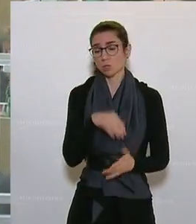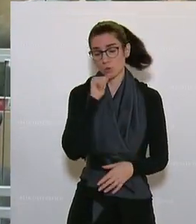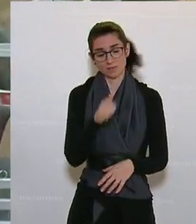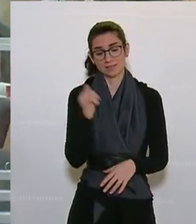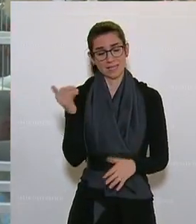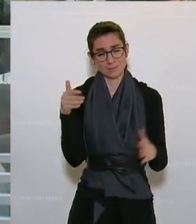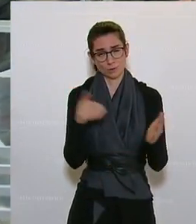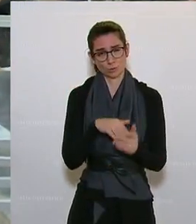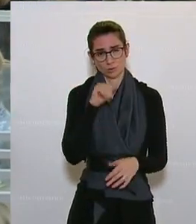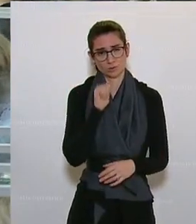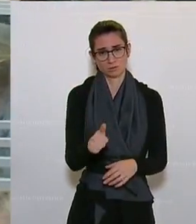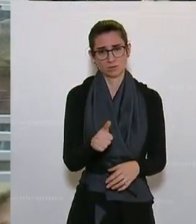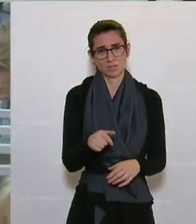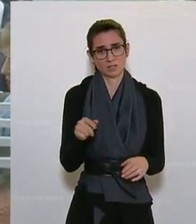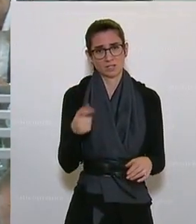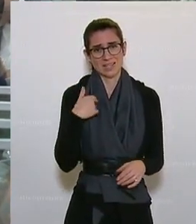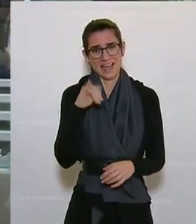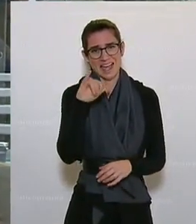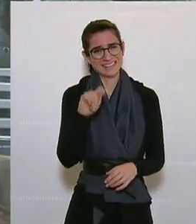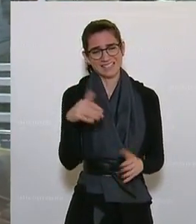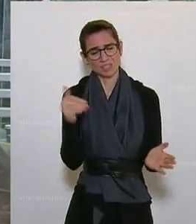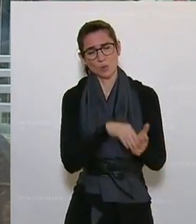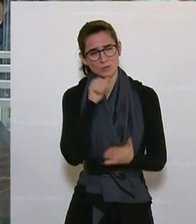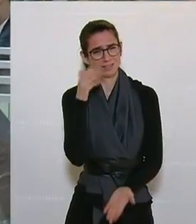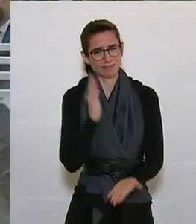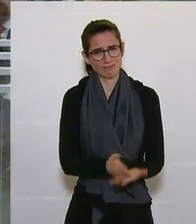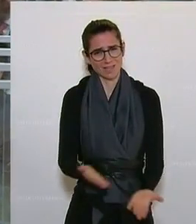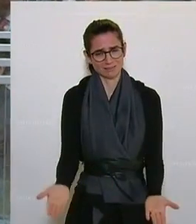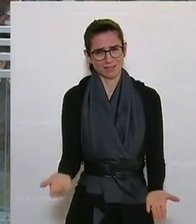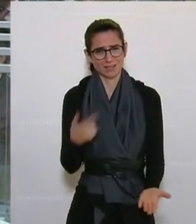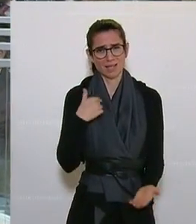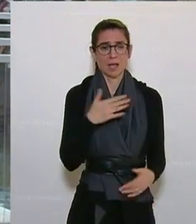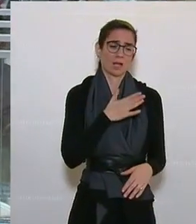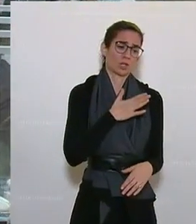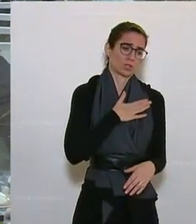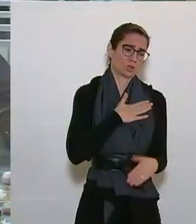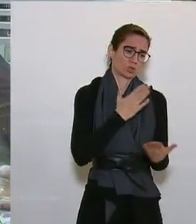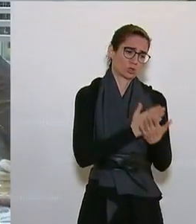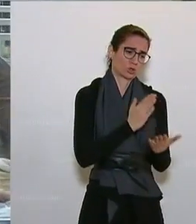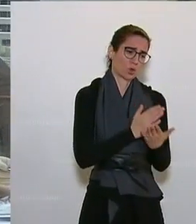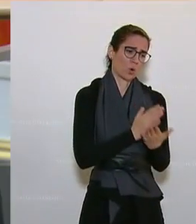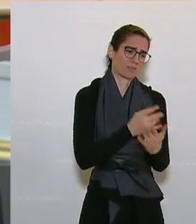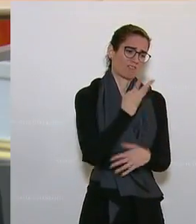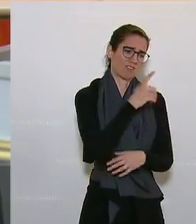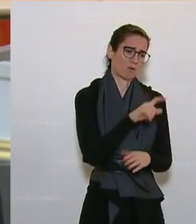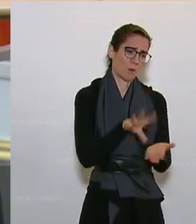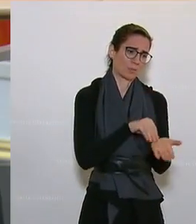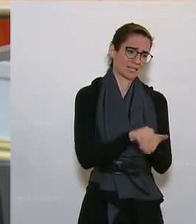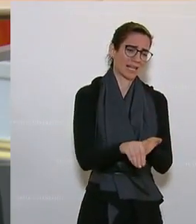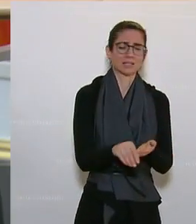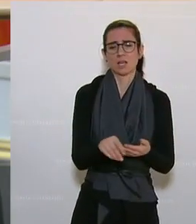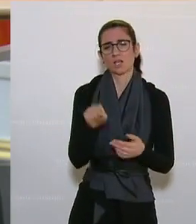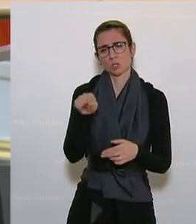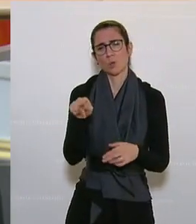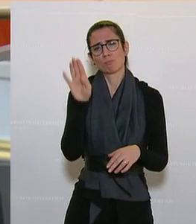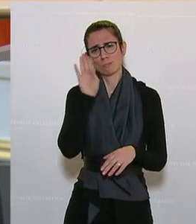nicht. Die haben noch nicht einmal die ID dazu völlig fertig gebracht, da wird bei uns schon 4 Wochen Zeit. Ja? Also nehmen Sie das halt auch einmal